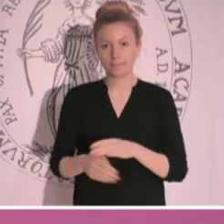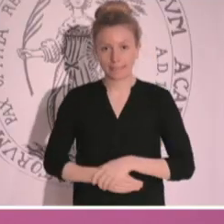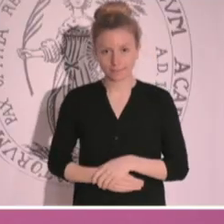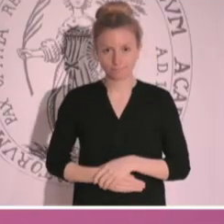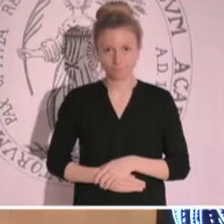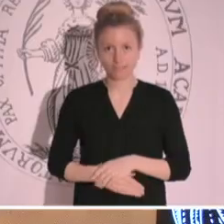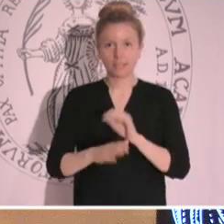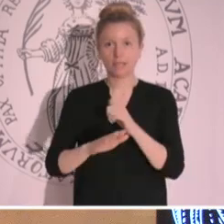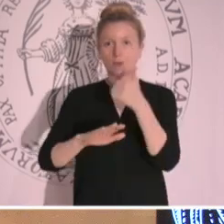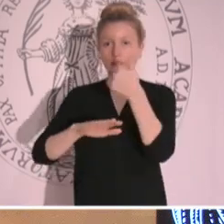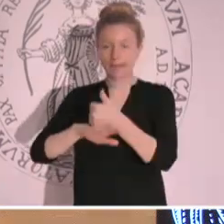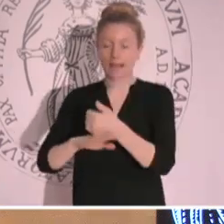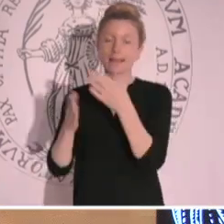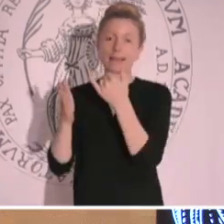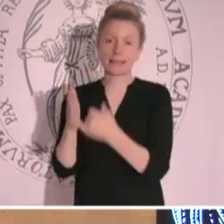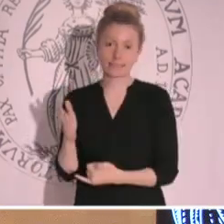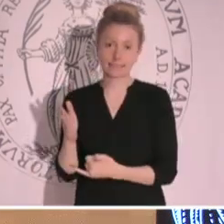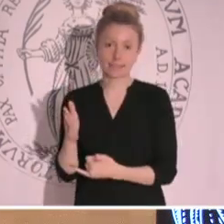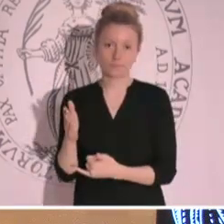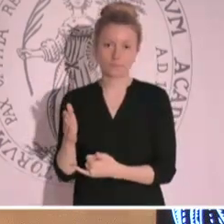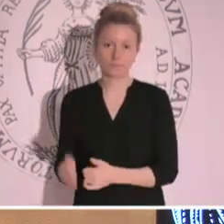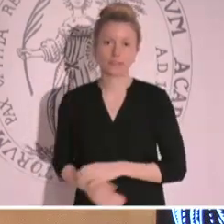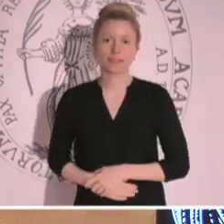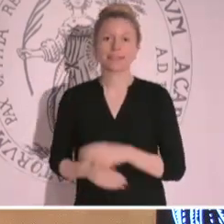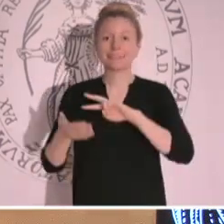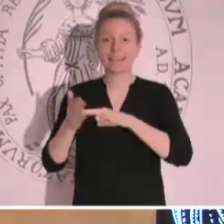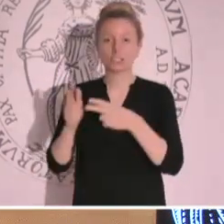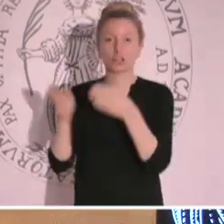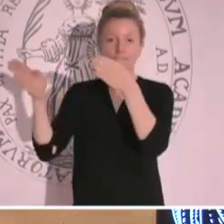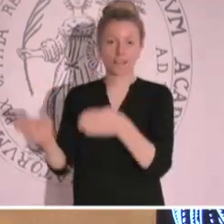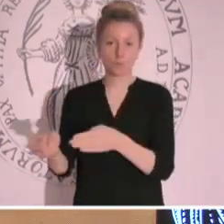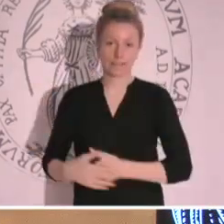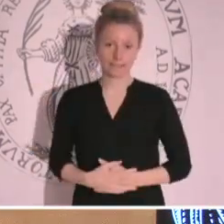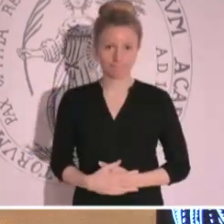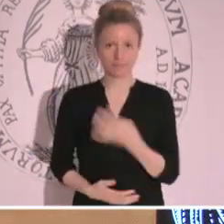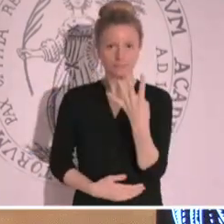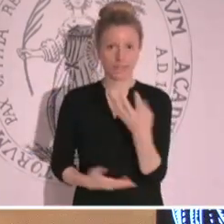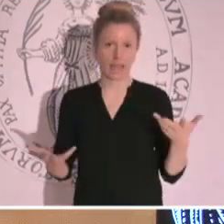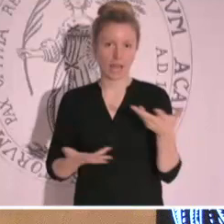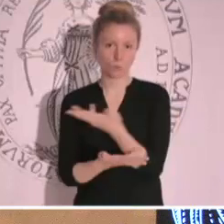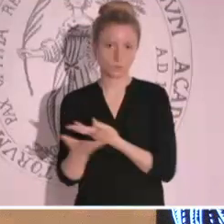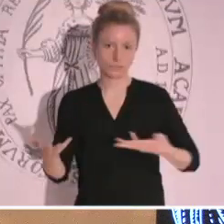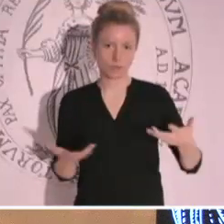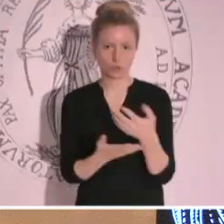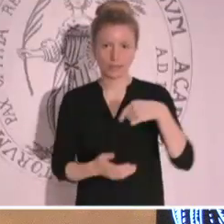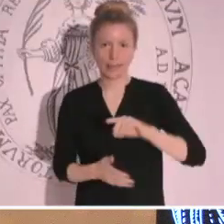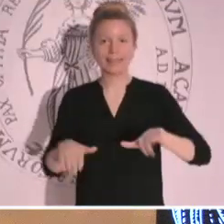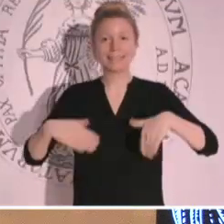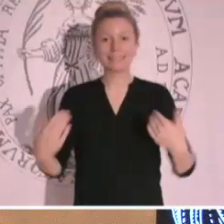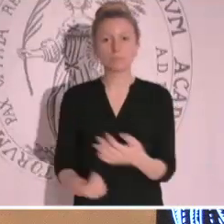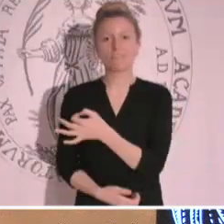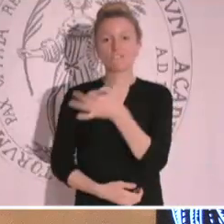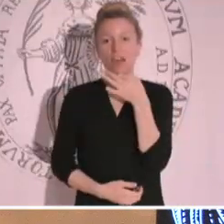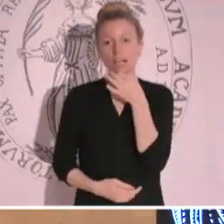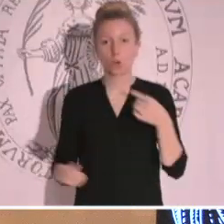Lorenz Kienle. Ja, ich starte gleich in die muntere Fragerunde. Herr Professor Thierry, was ist das Besondere